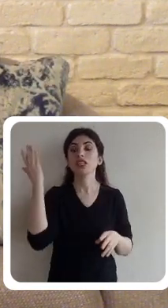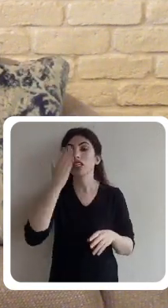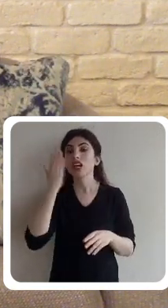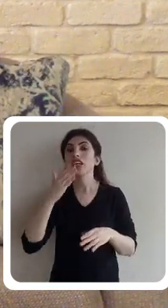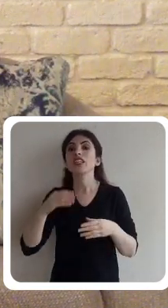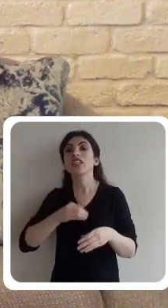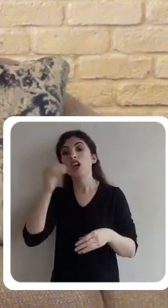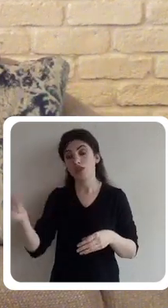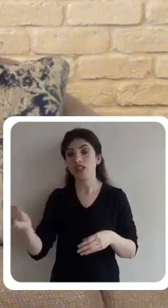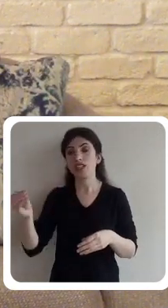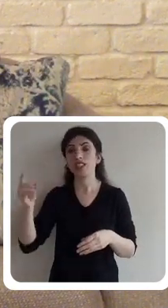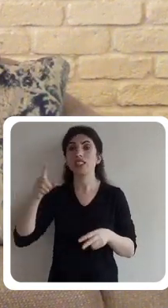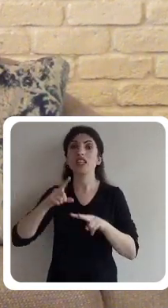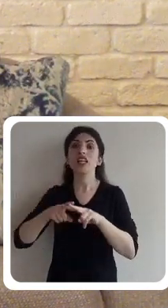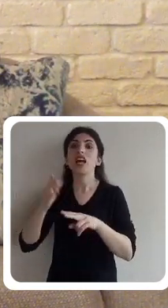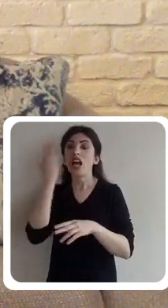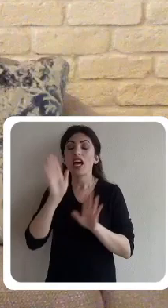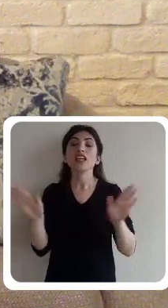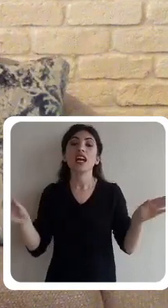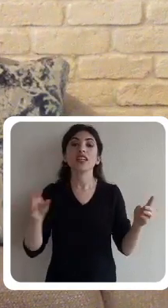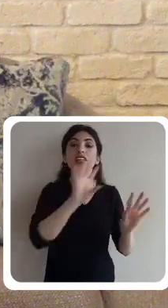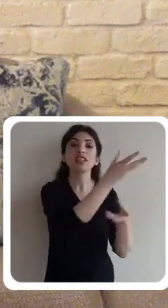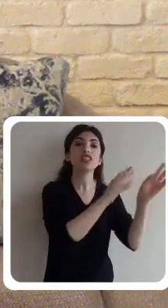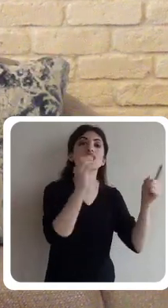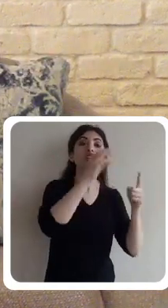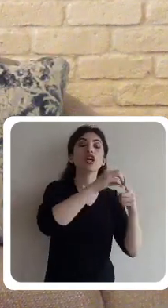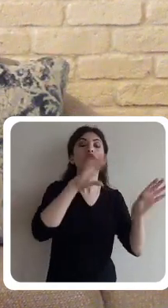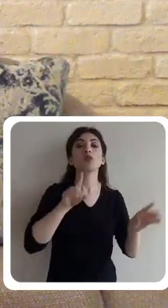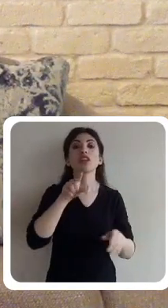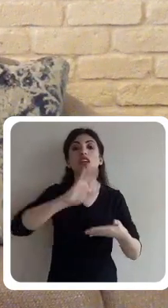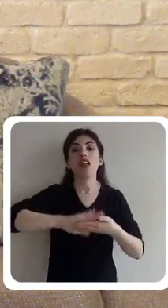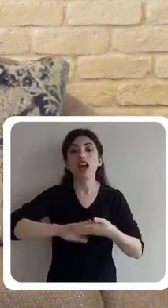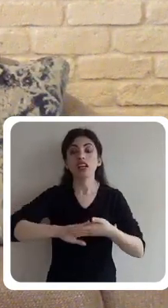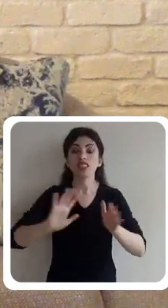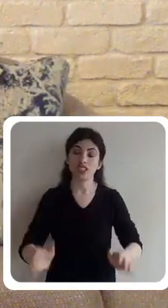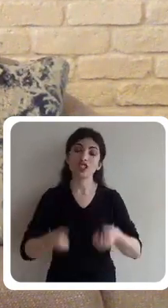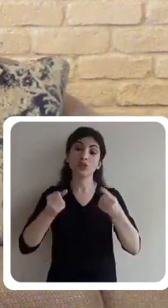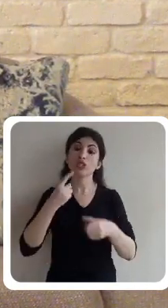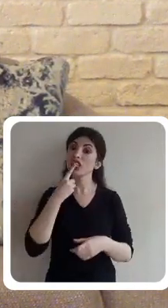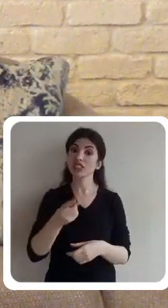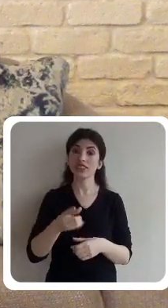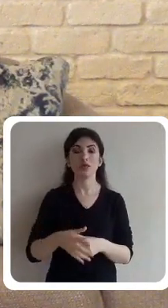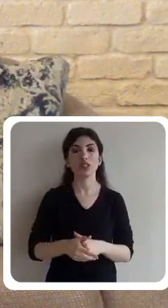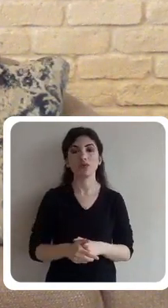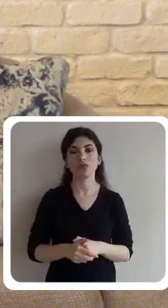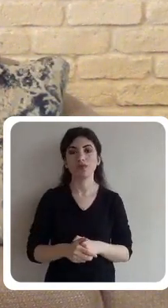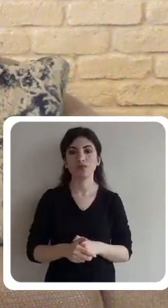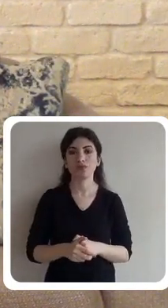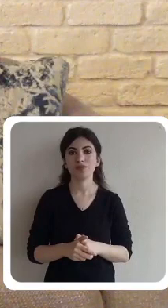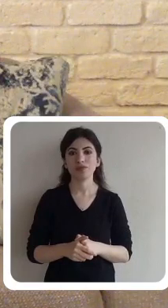karga çalıya konmaz. Çalıya konmazsa çalı da sana çırpı verir. Sen de arkadaşın Bit Hatun'u